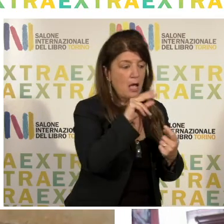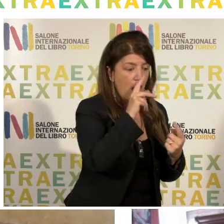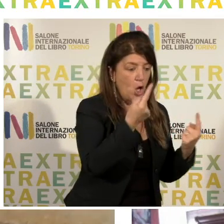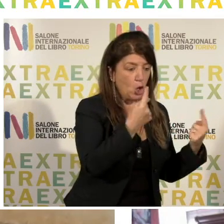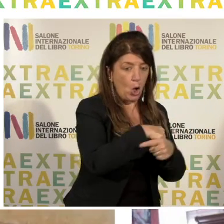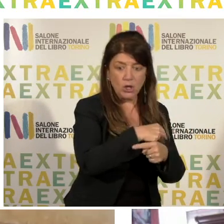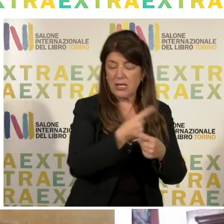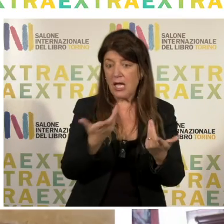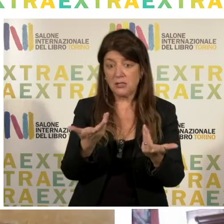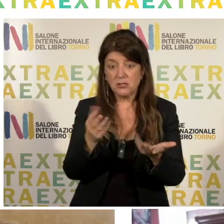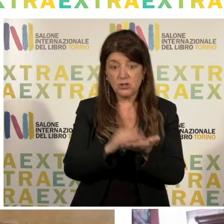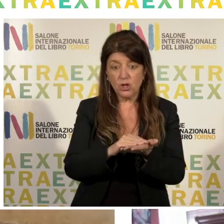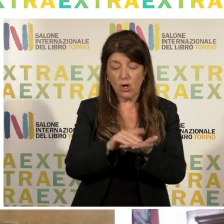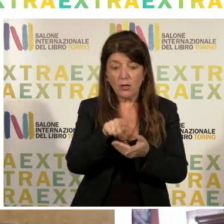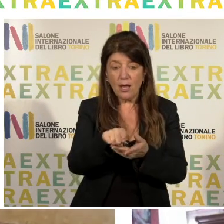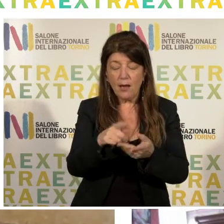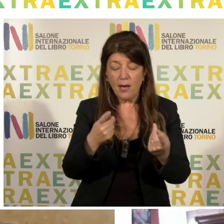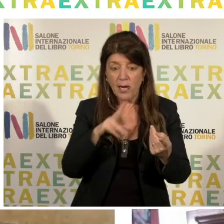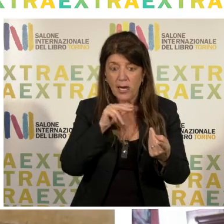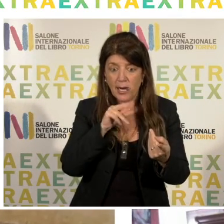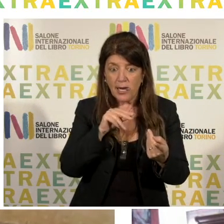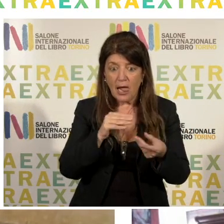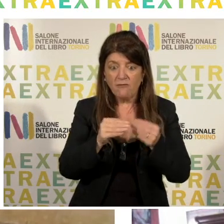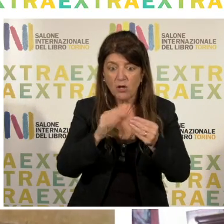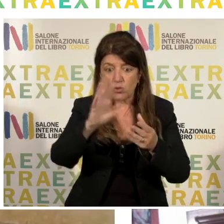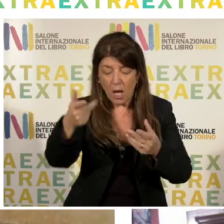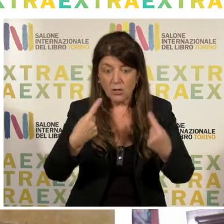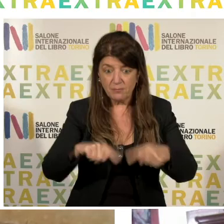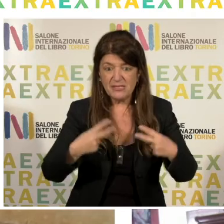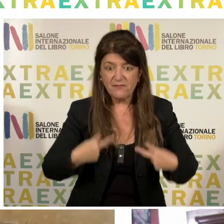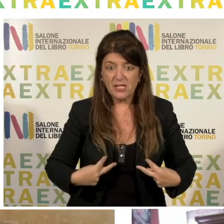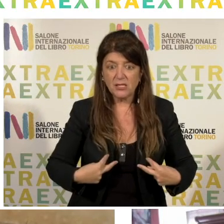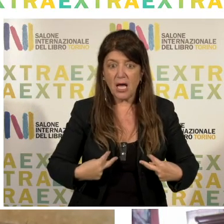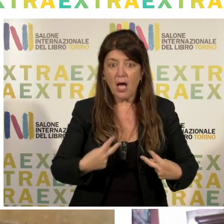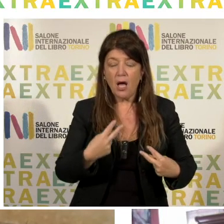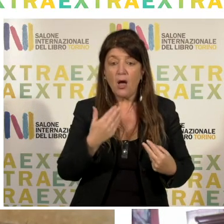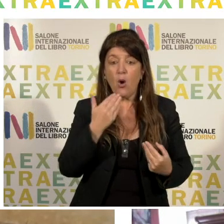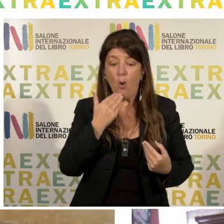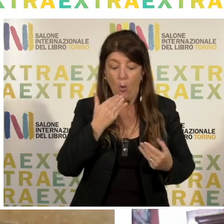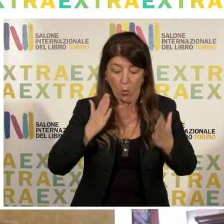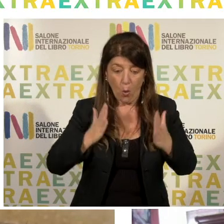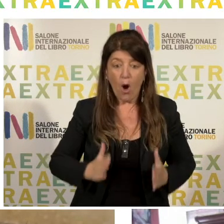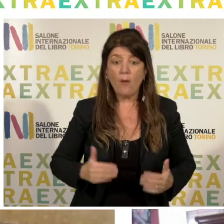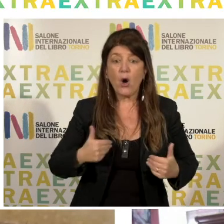fa la vita, è questo che è importante oggi. L'uomo in rivolta.